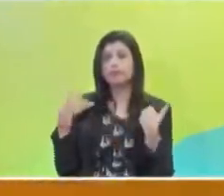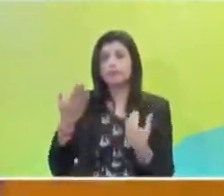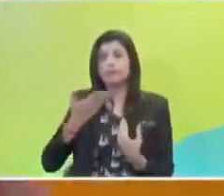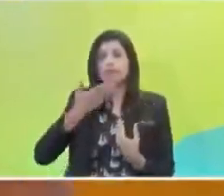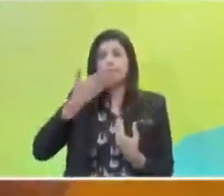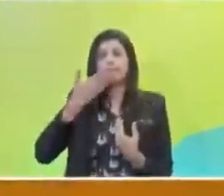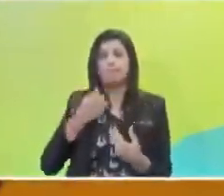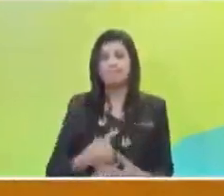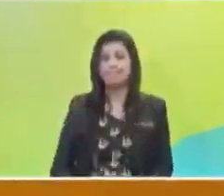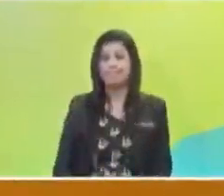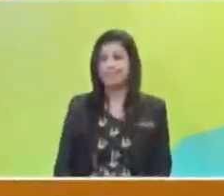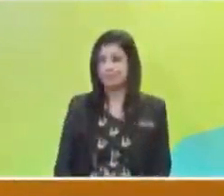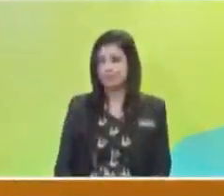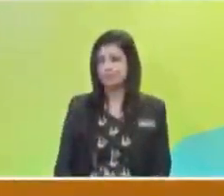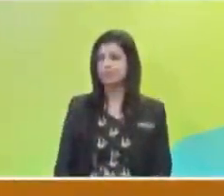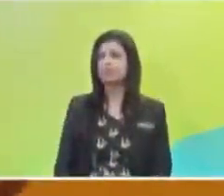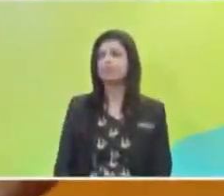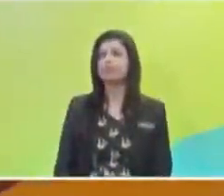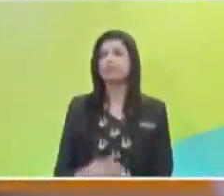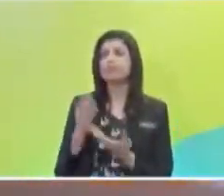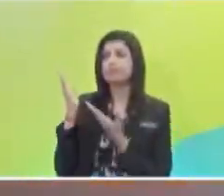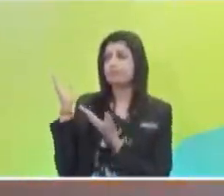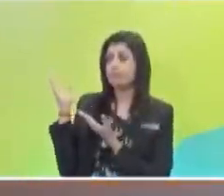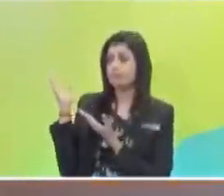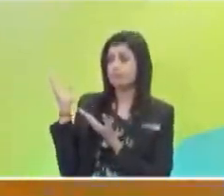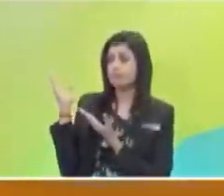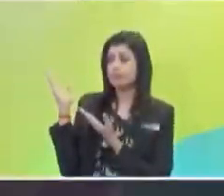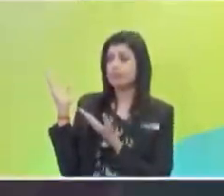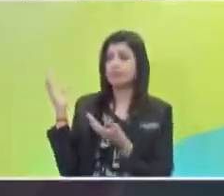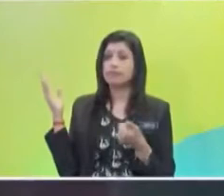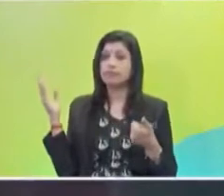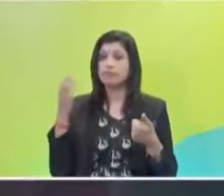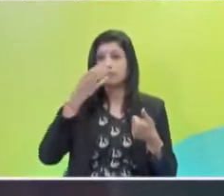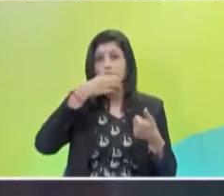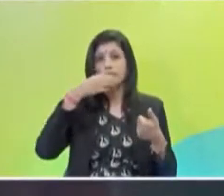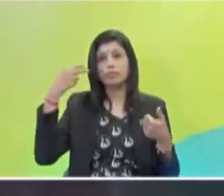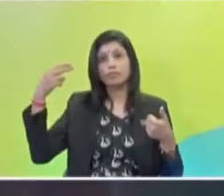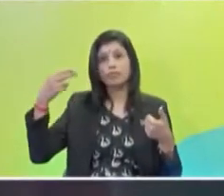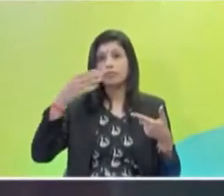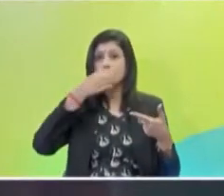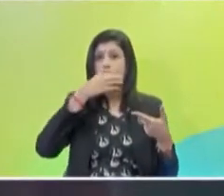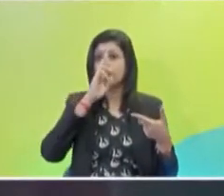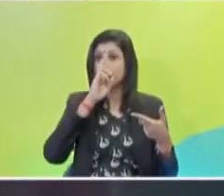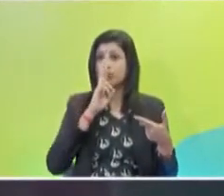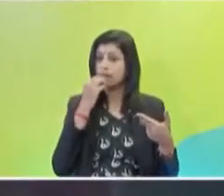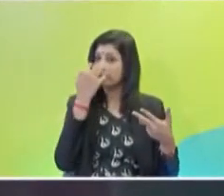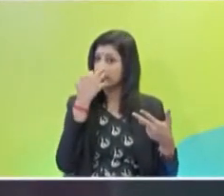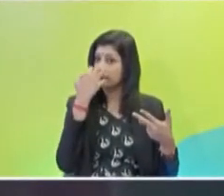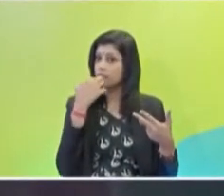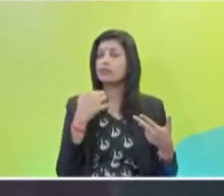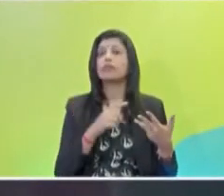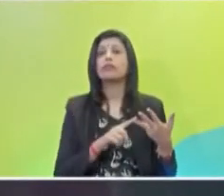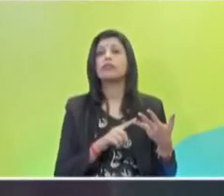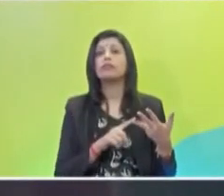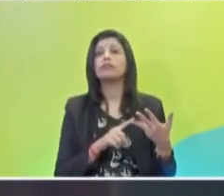Okey. Kita nampak dah campuran buah. Kita ada buah apple hijau, apple merah. Kita ada nanas. Kemudian